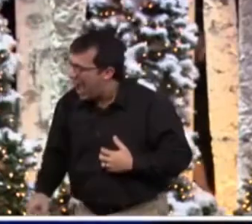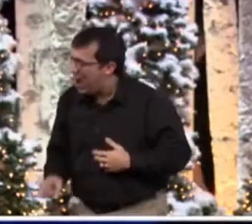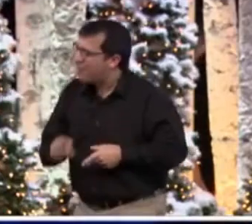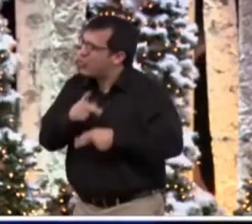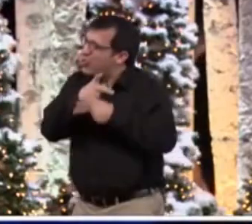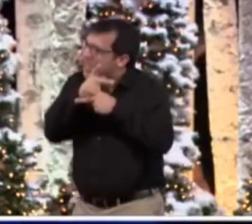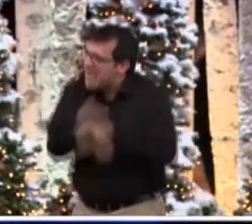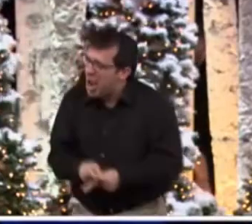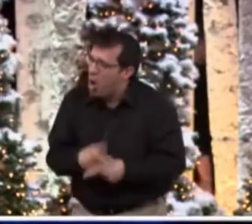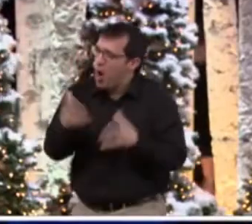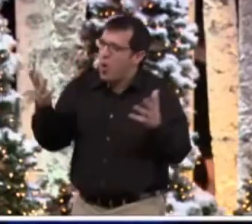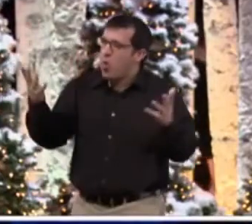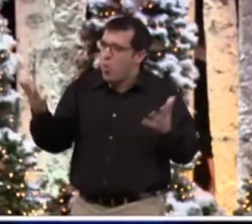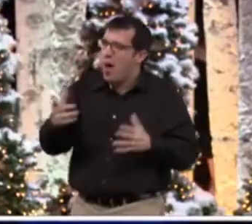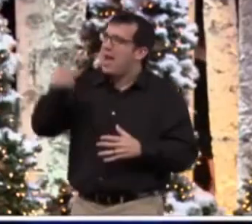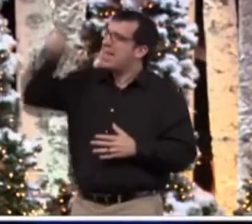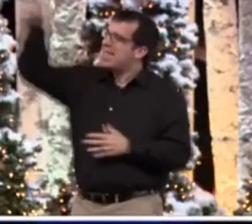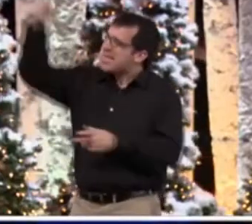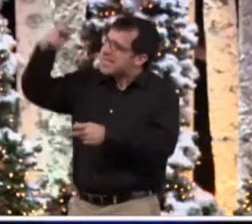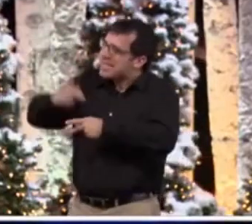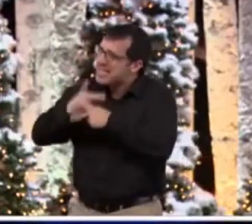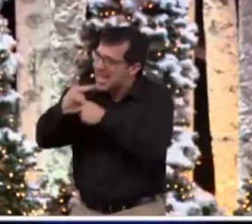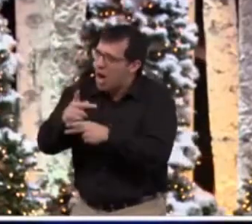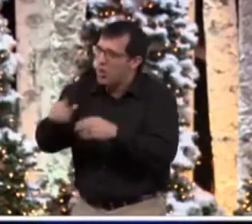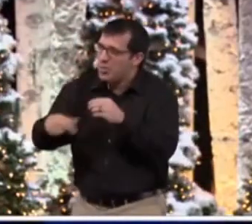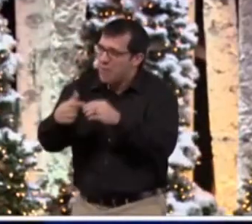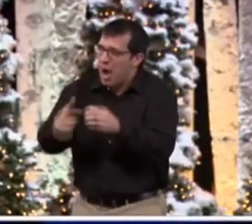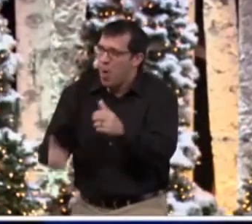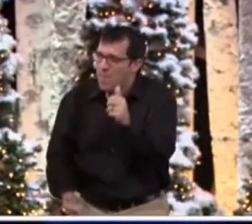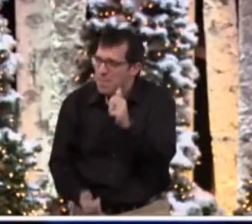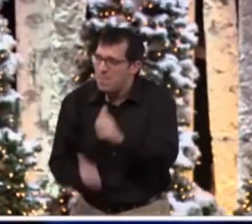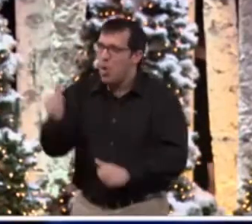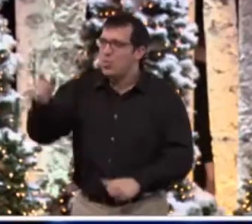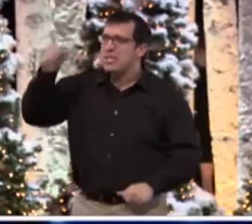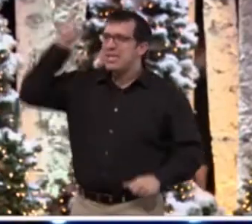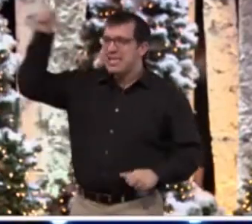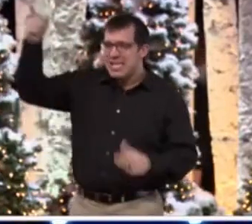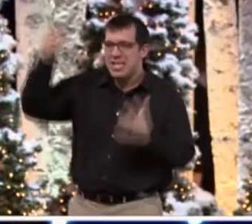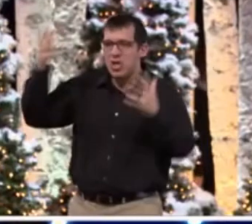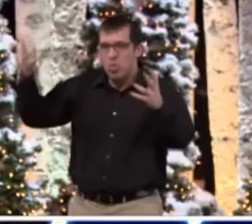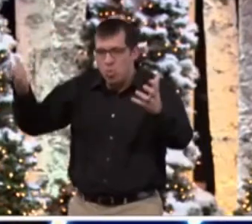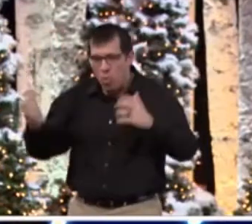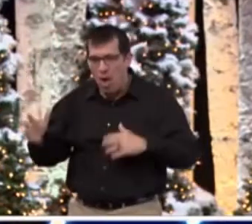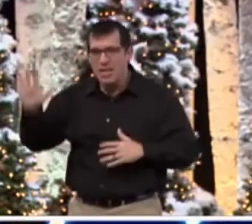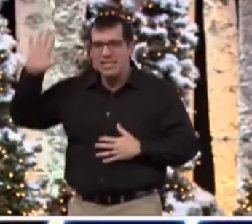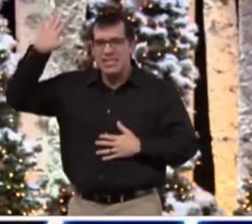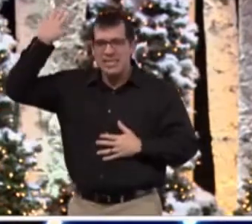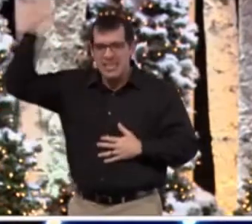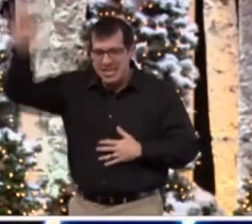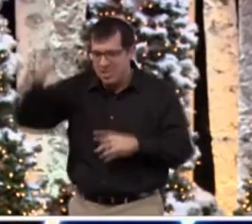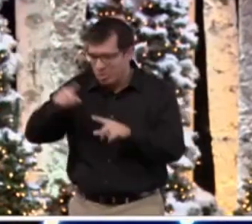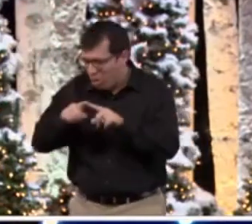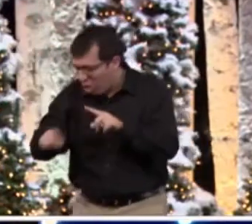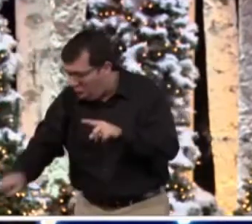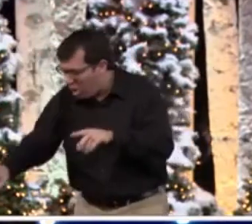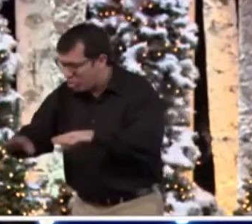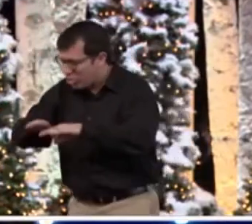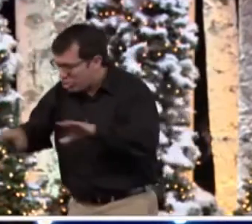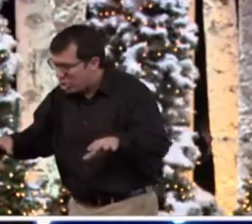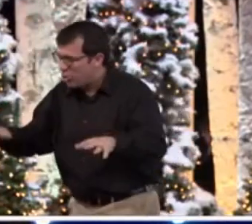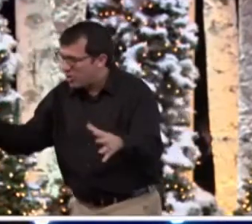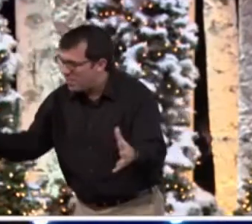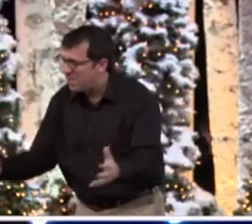बढी वास्ता गर्नुहुन्छ तपाईँले पनि त्यही कुराको वास्ता गर्नुपर्ने हुन्छ। उहाँले आफ्ना हराएका छोराछोरीहरू भेटिएको